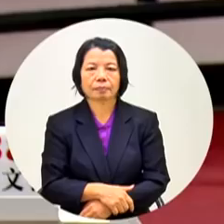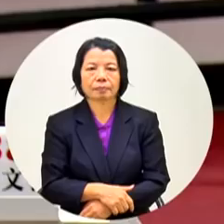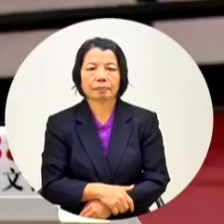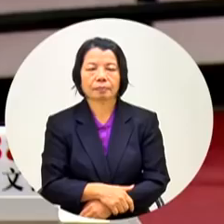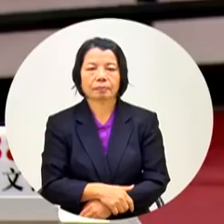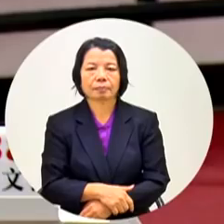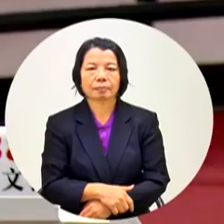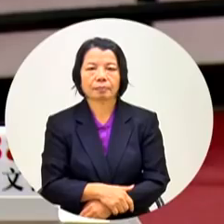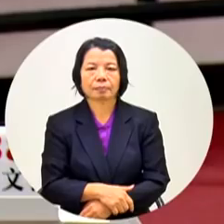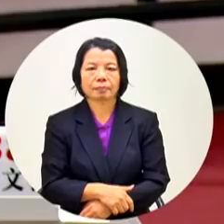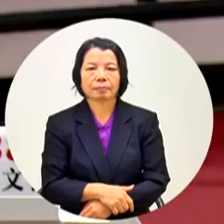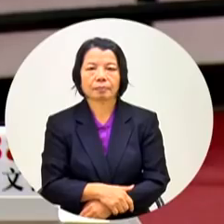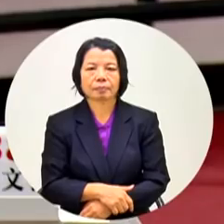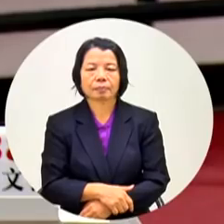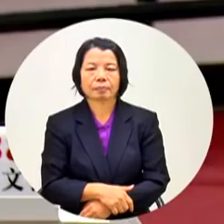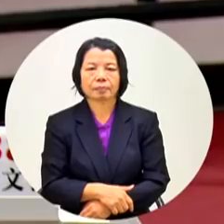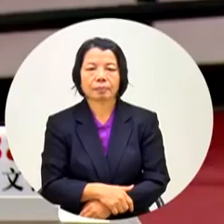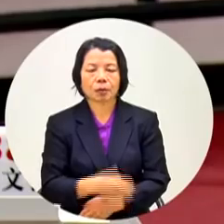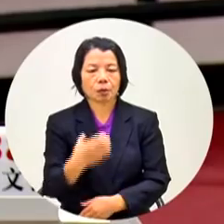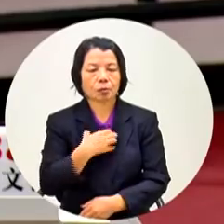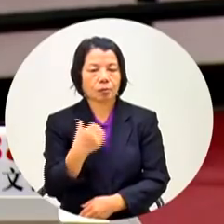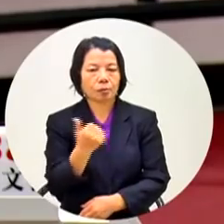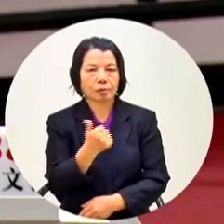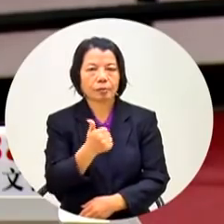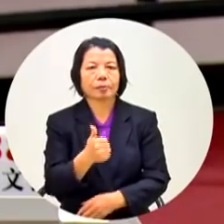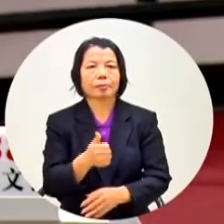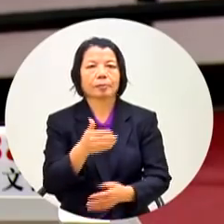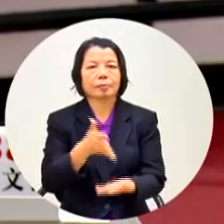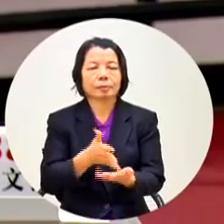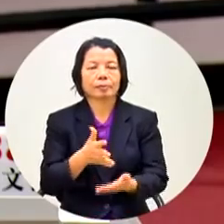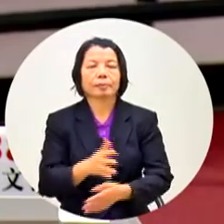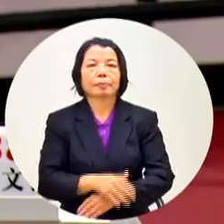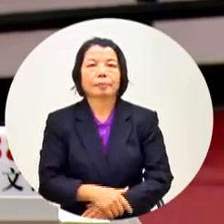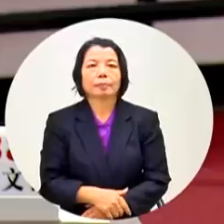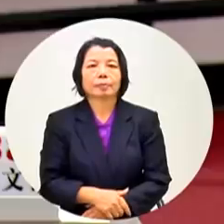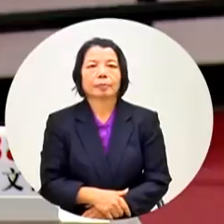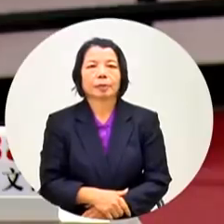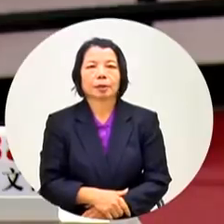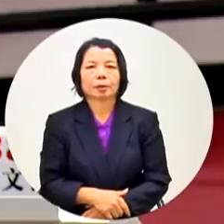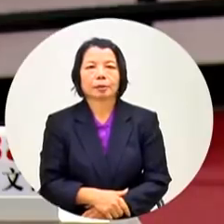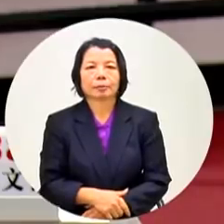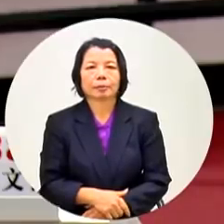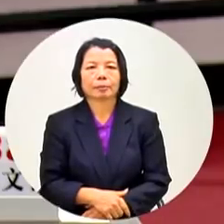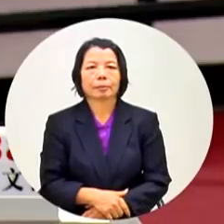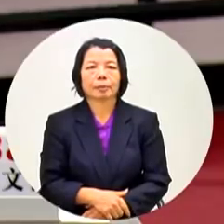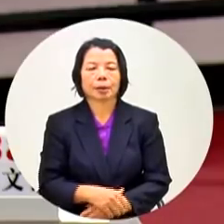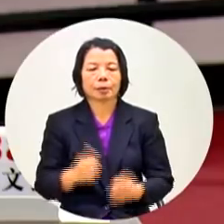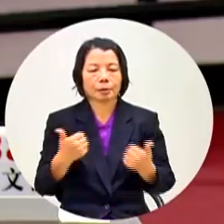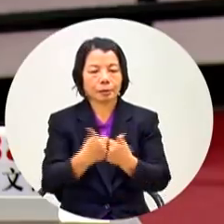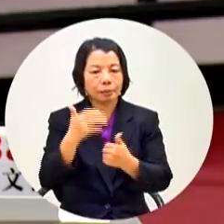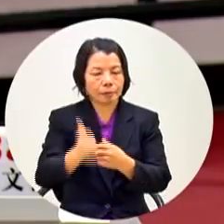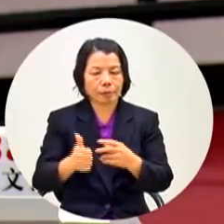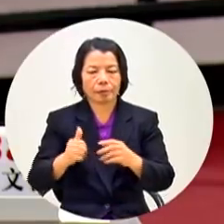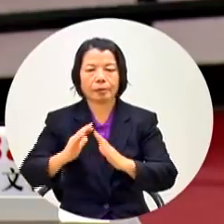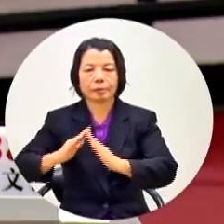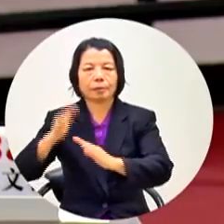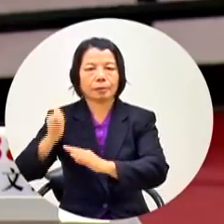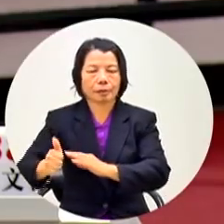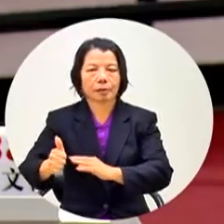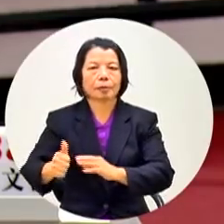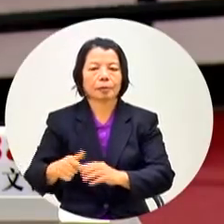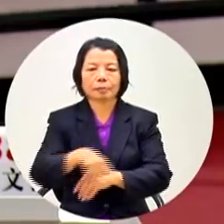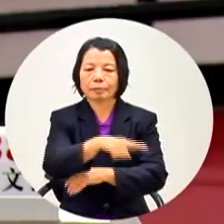哦，议长还有市长，还有各位首长，大家好，各位市民朋友，大家好。啊，还是轻轨的事情哦。刚刚我